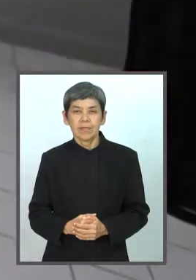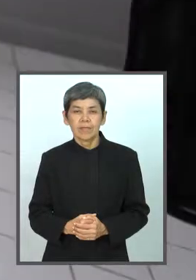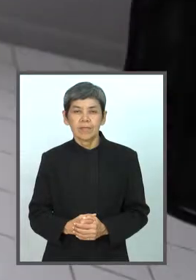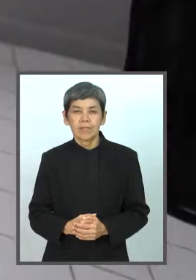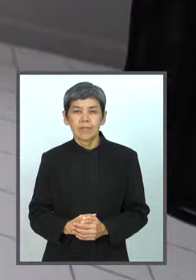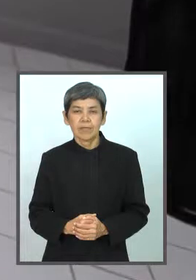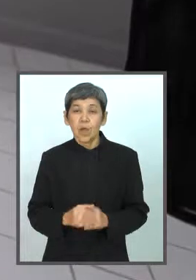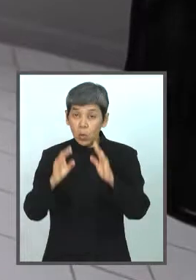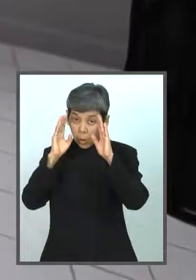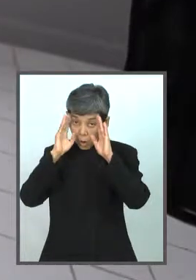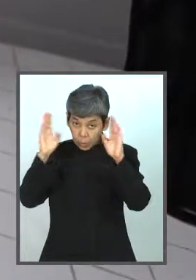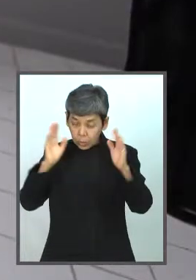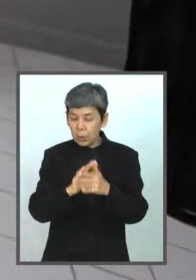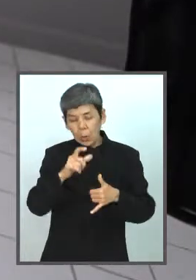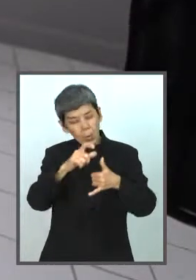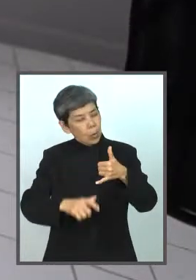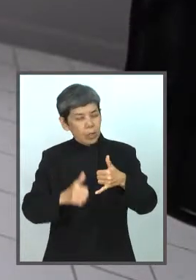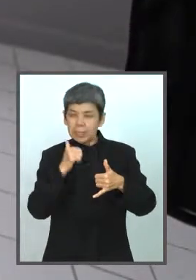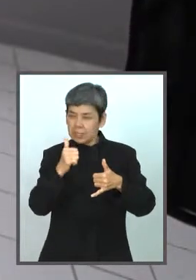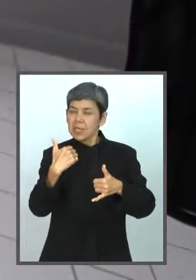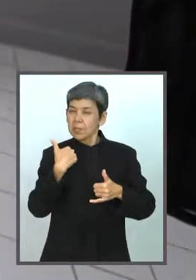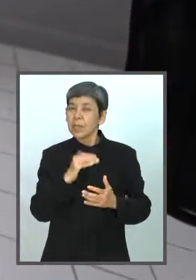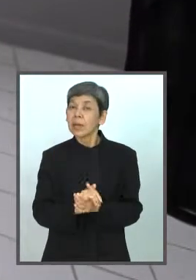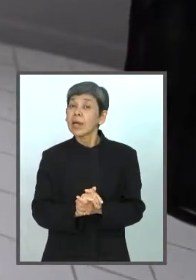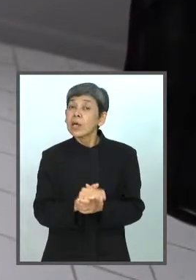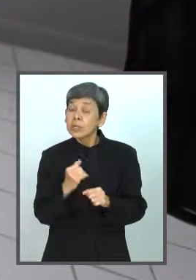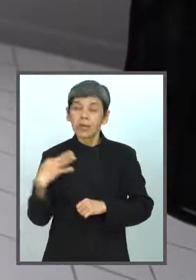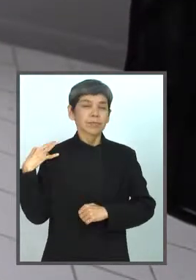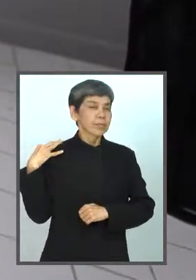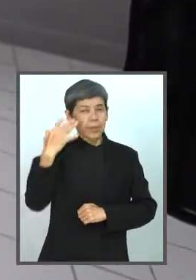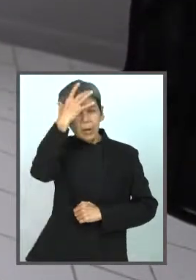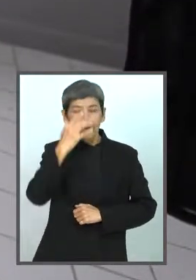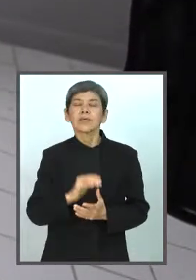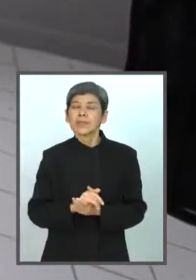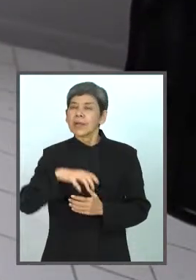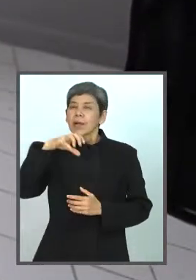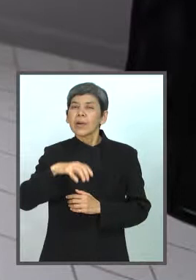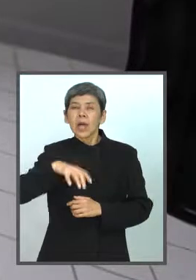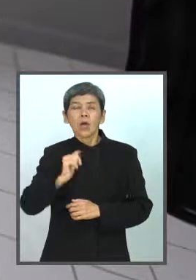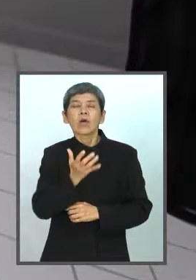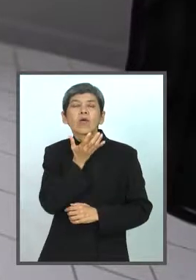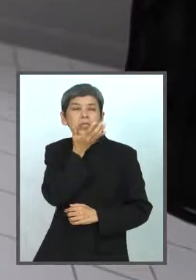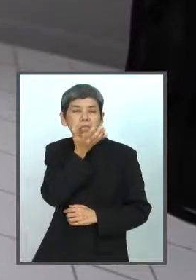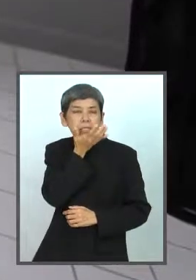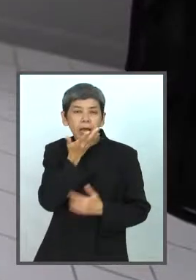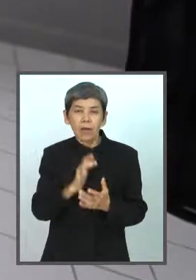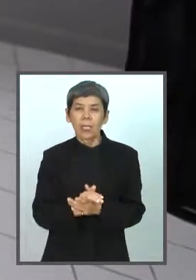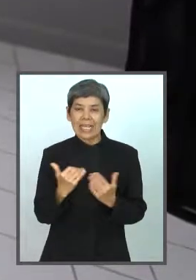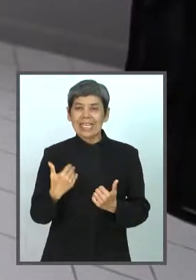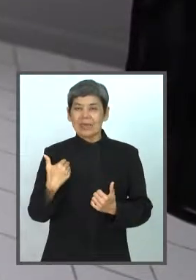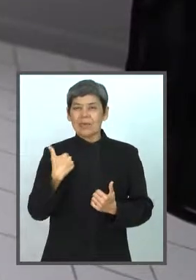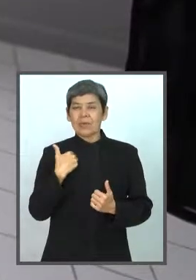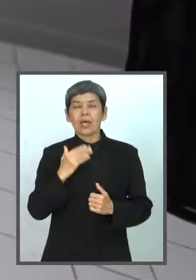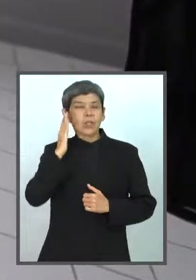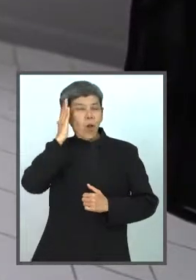ความรู้และความสามารถของน้องเพลงไม่ได้ด้อยไปกับใครนะคะผ่านวิธีการประกวดนางงามที่กรุงปรากสาธารณรัฐเช็กมาแล้ว